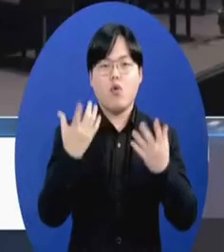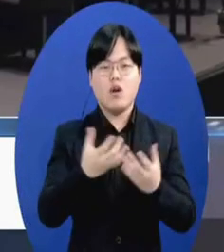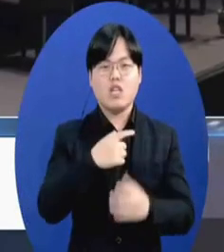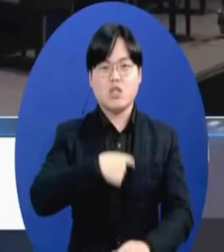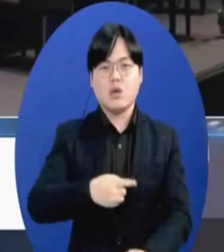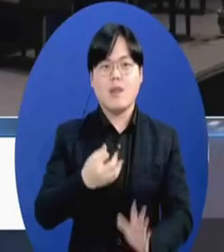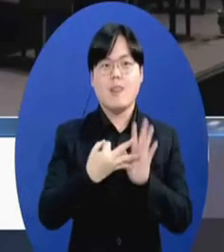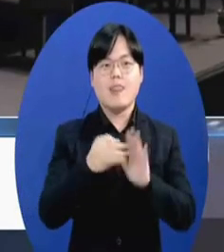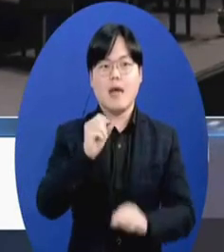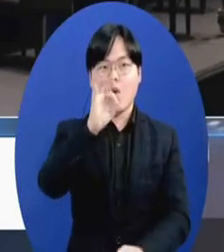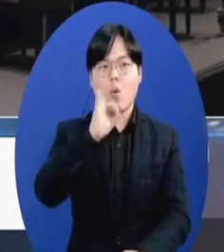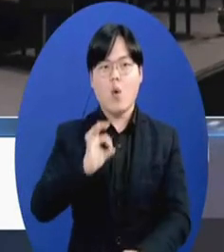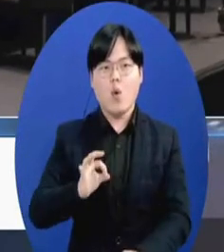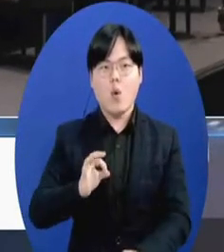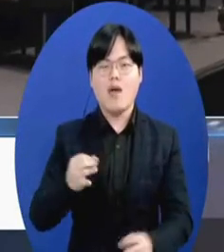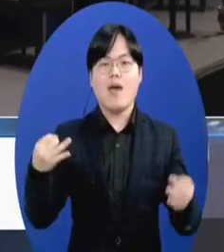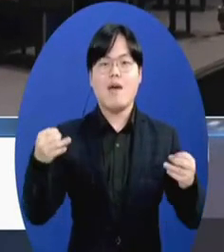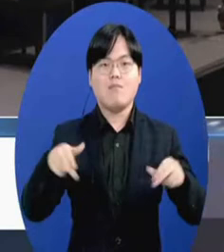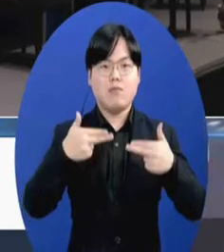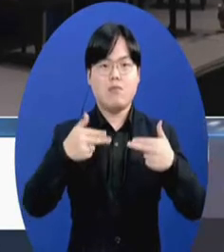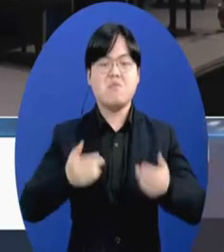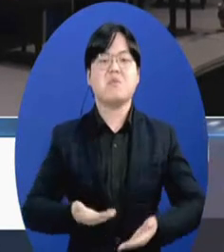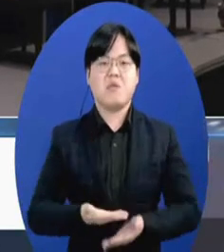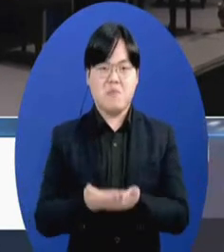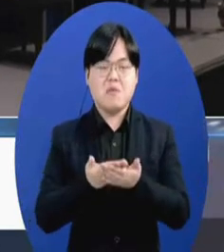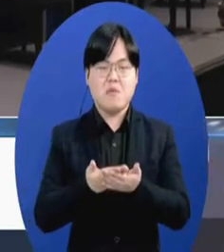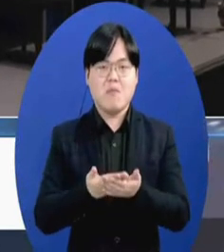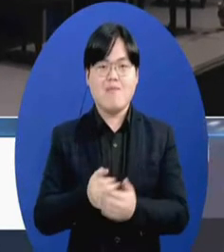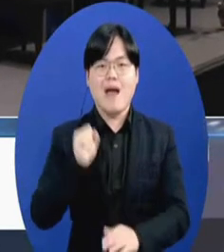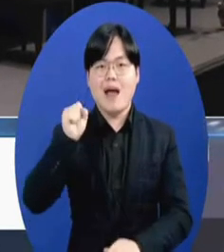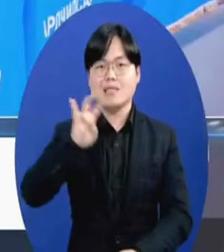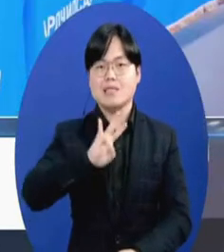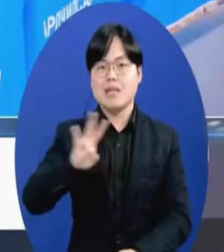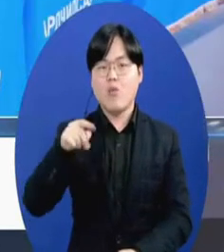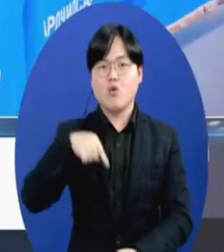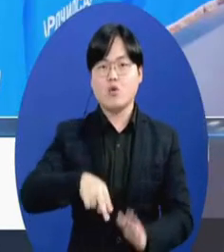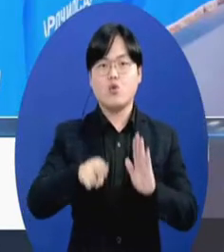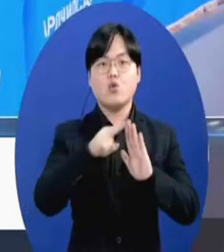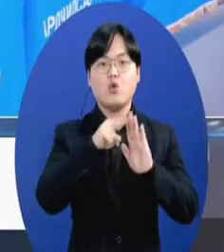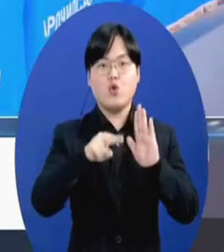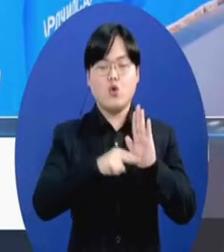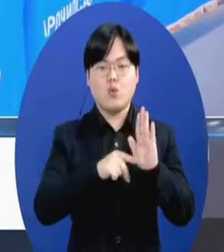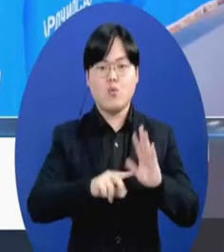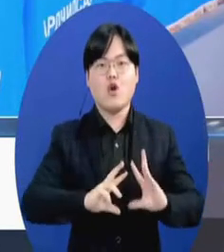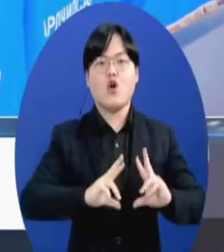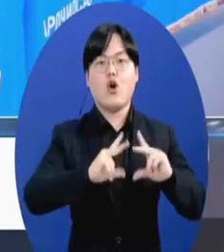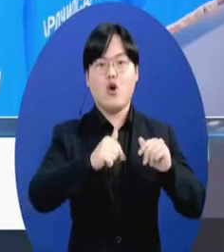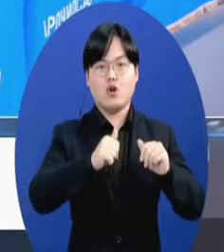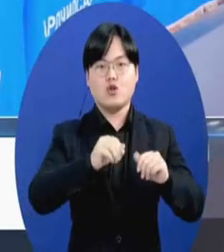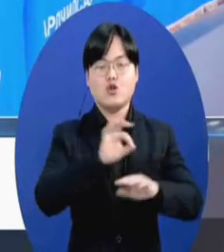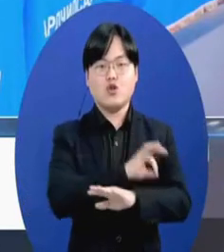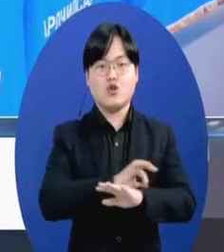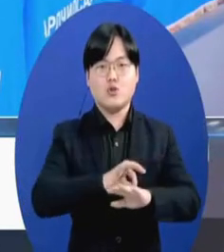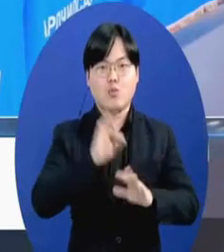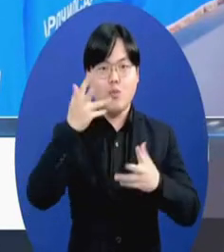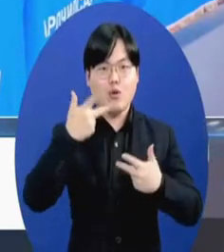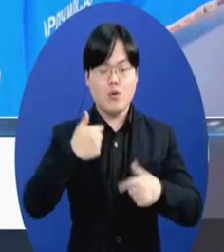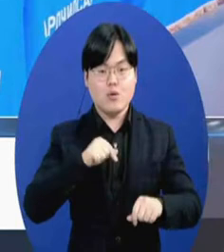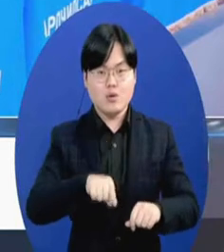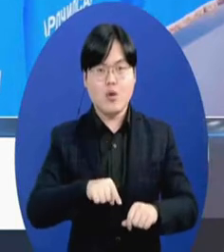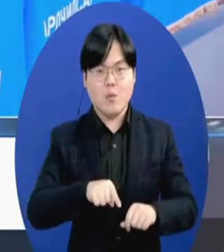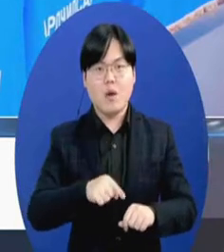их хурлыг цахимаар хийхийг дэмжсэн байна. За мөн ардчилсан намын үндсэн дүрмийн өөрчлөлтийн төслийг боловсруулсан ажлын хэсэг 44